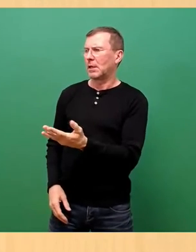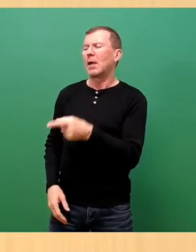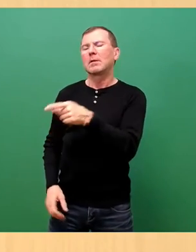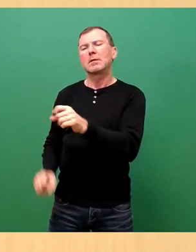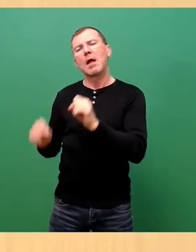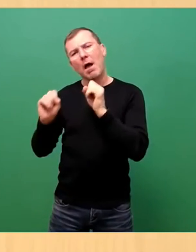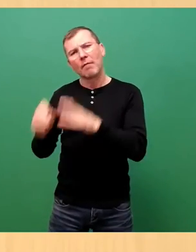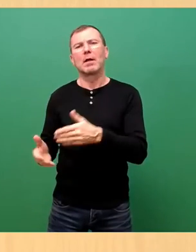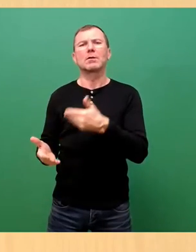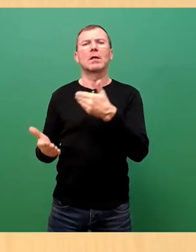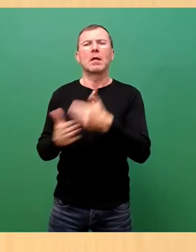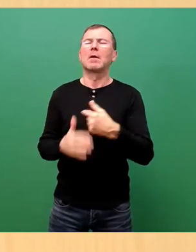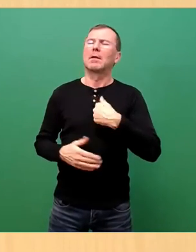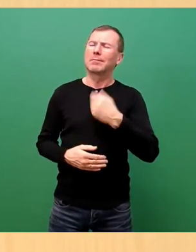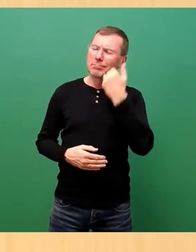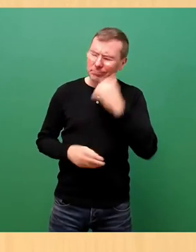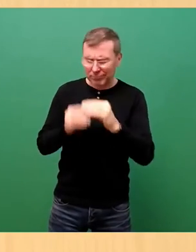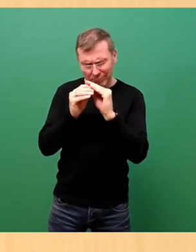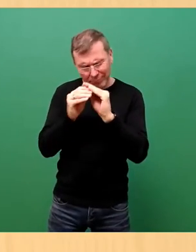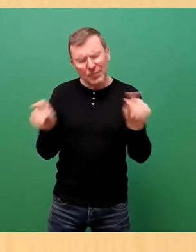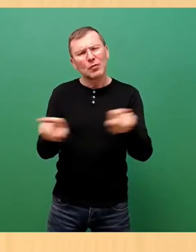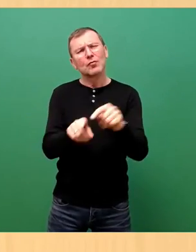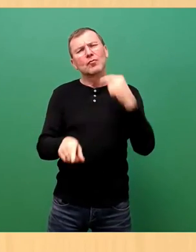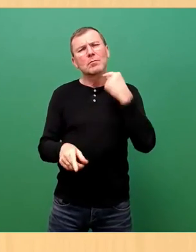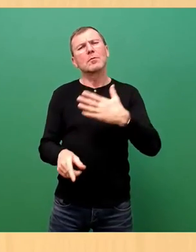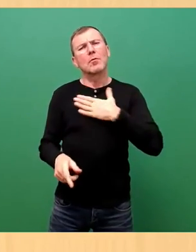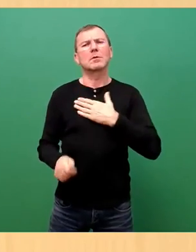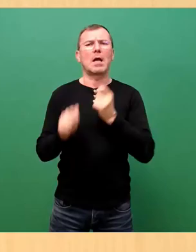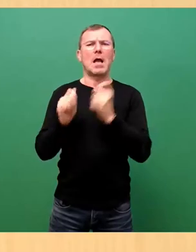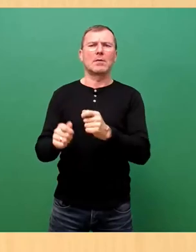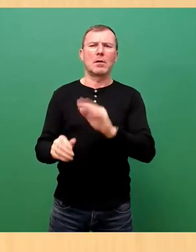Deshalb werbe ich nochmal für die Zustimmung zu unserem Antrag. Vielen Dank.